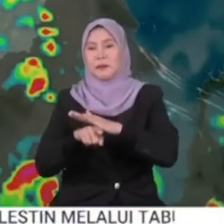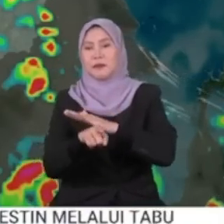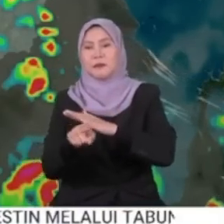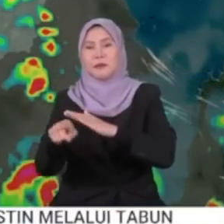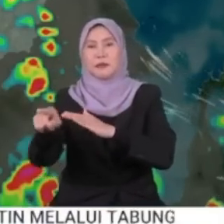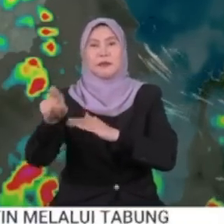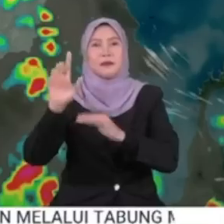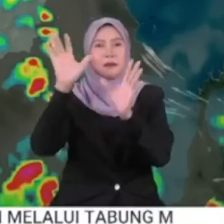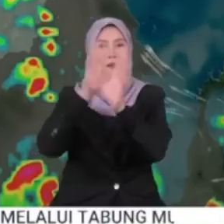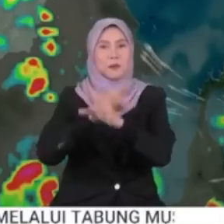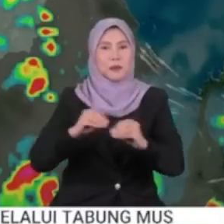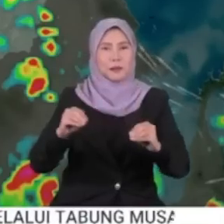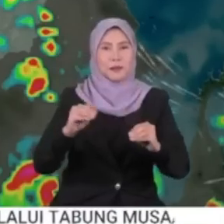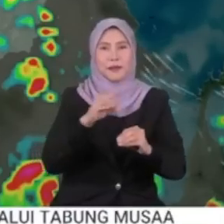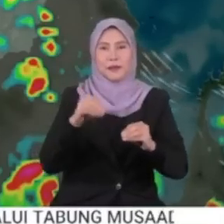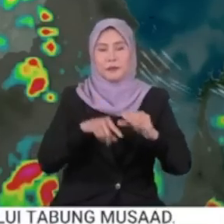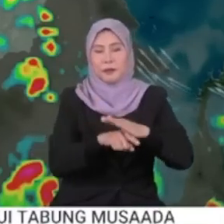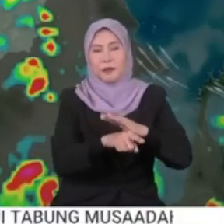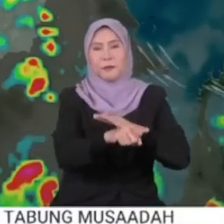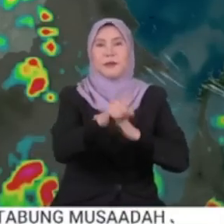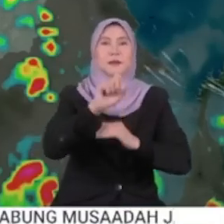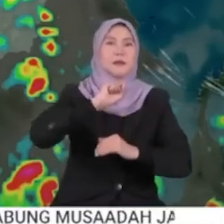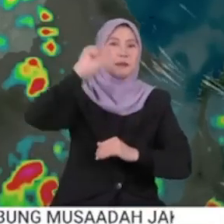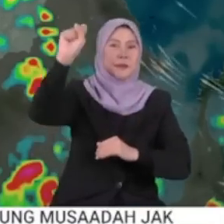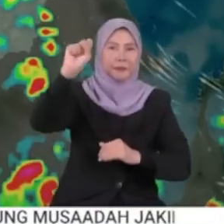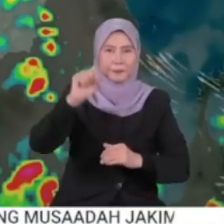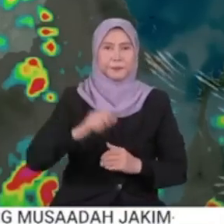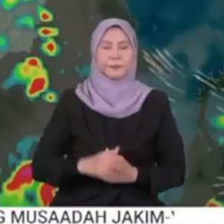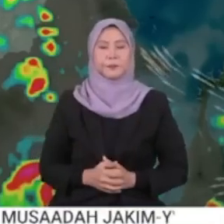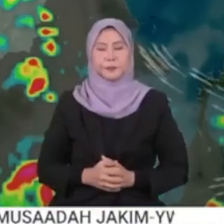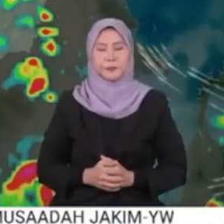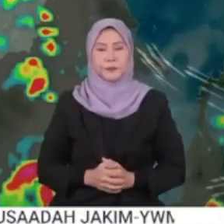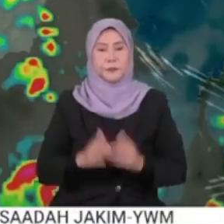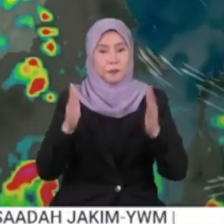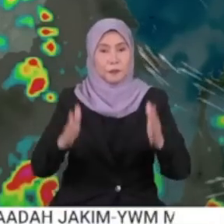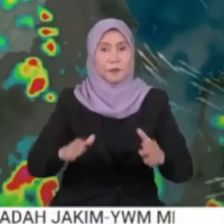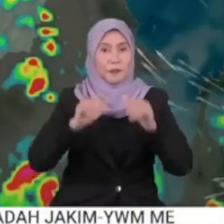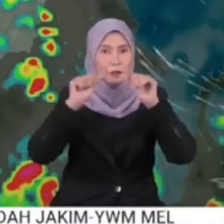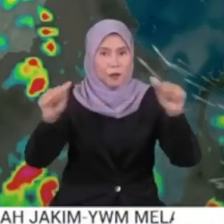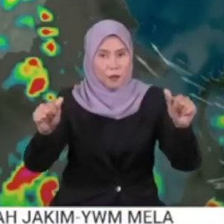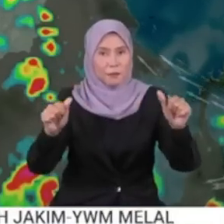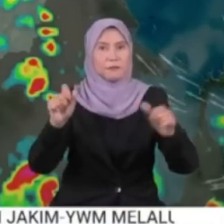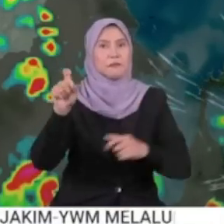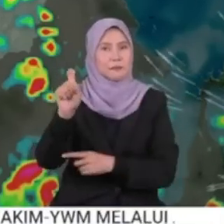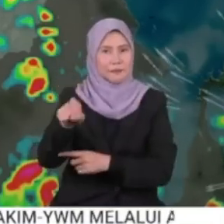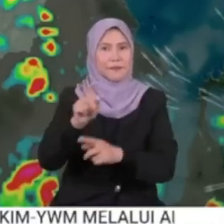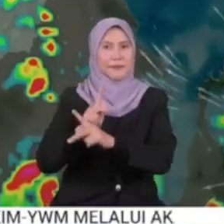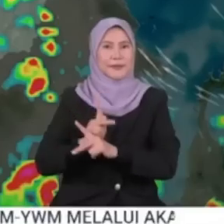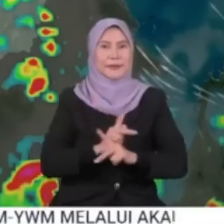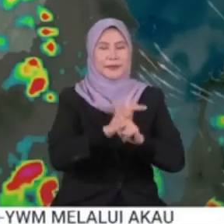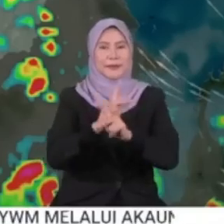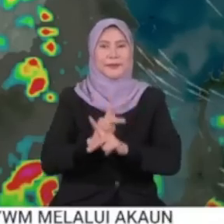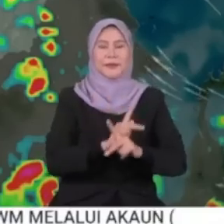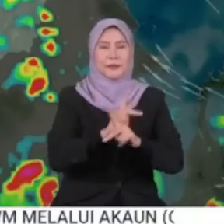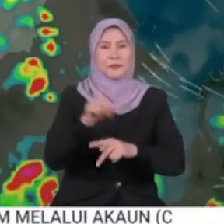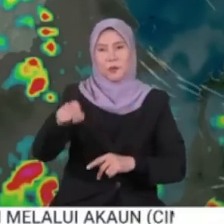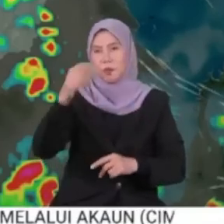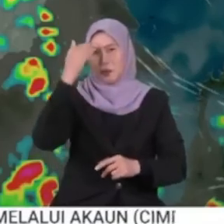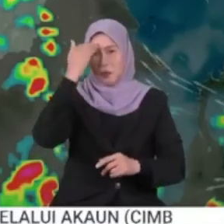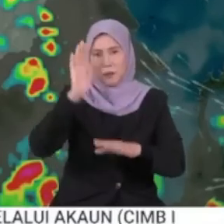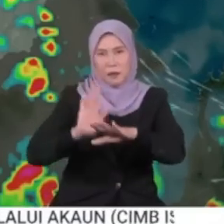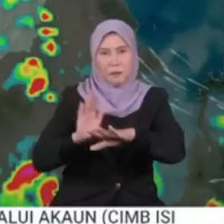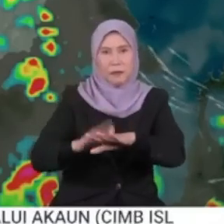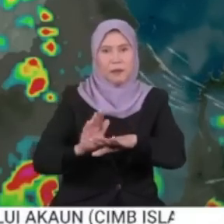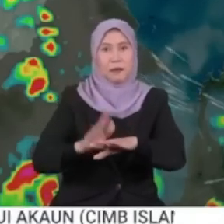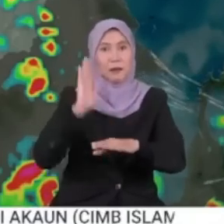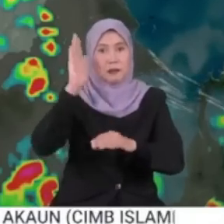pedalaman negeri Sarawak dan juga pedalaman negeri Sabah. Justru itu, orang awam dinasihatkan untuk sentiasa berhati-hati dan peka dengan